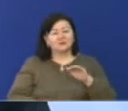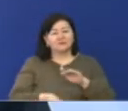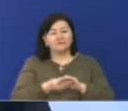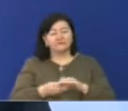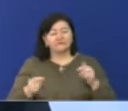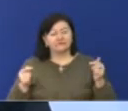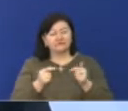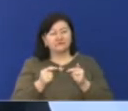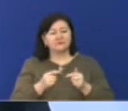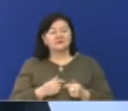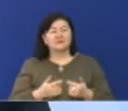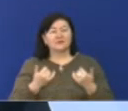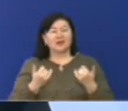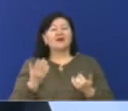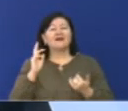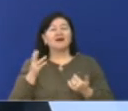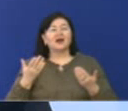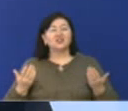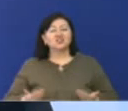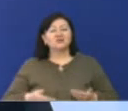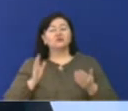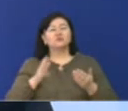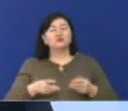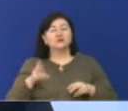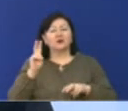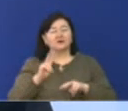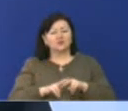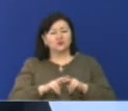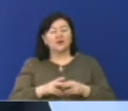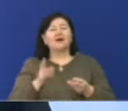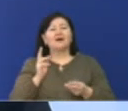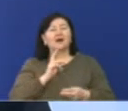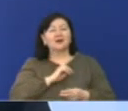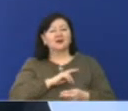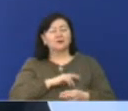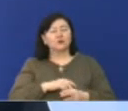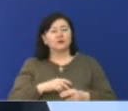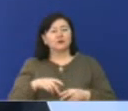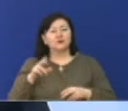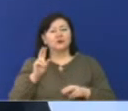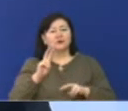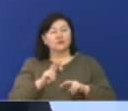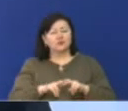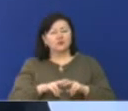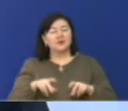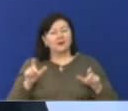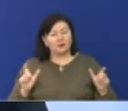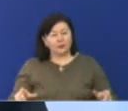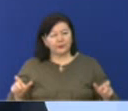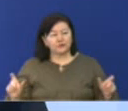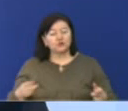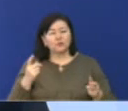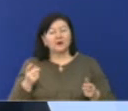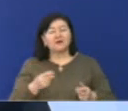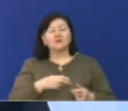деяний. Как живут здесь после лишения свободы, как здесь работают осужденные, об этом все мы постарались рассказать чиновникам, чтобы они ценили,